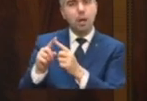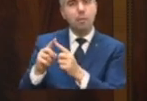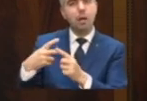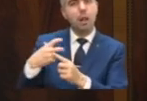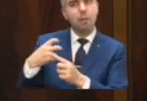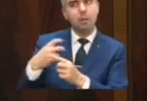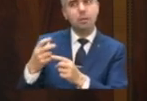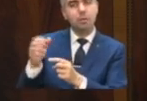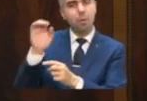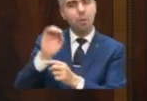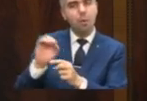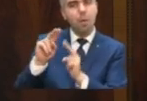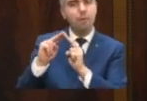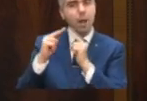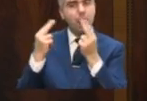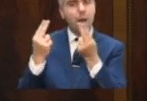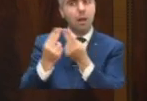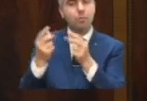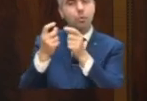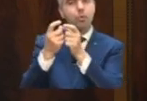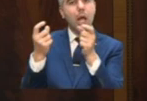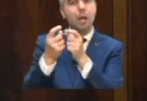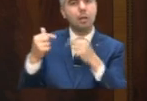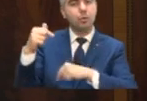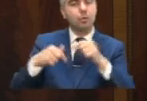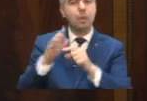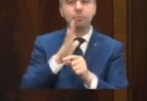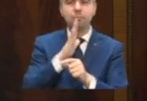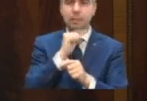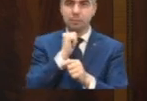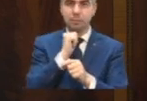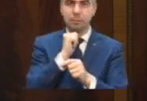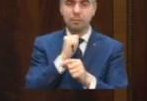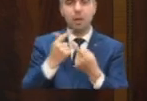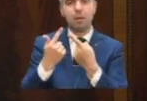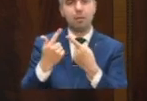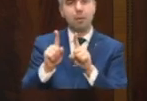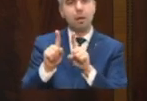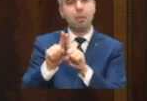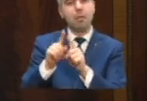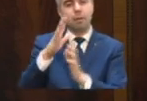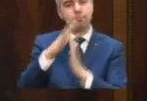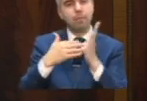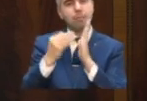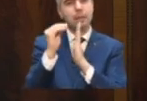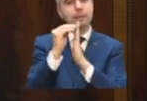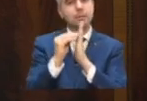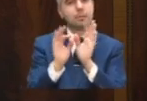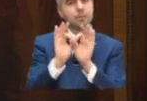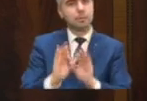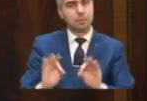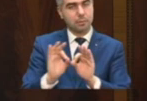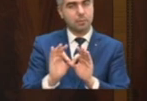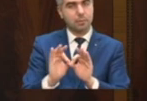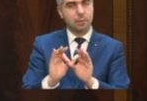العدالة المجالية في توزيعها، وهو ما يدعو إلى تقييم هذا المخطط. ونعتقد أن